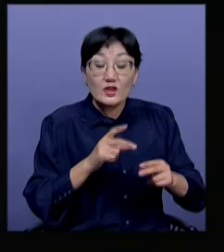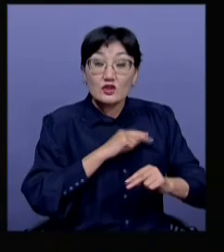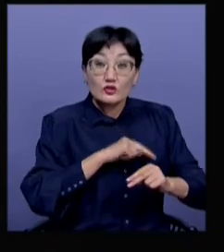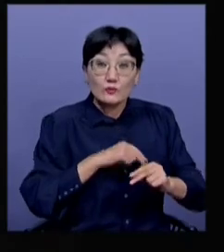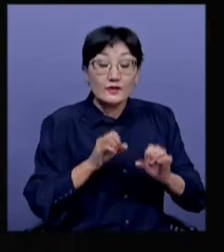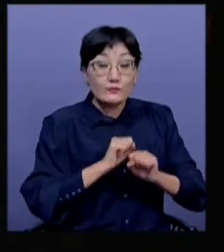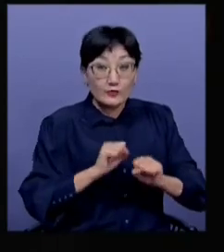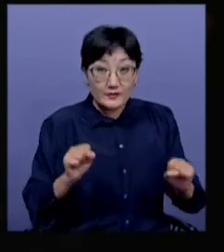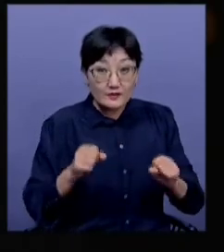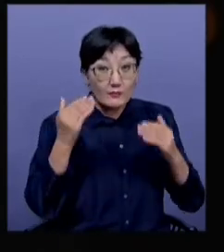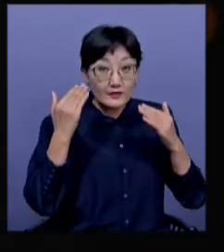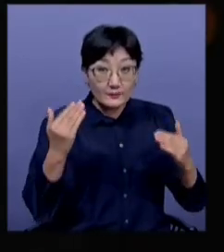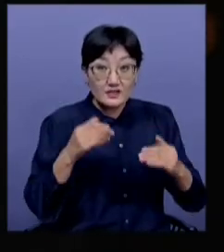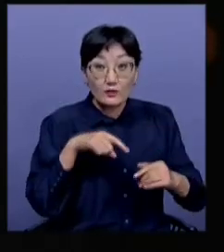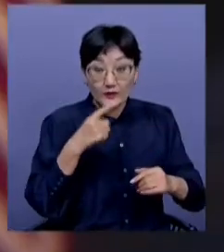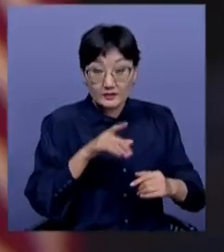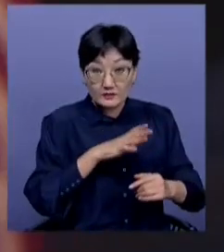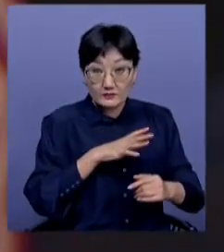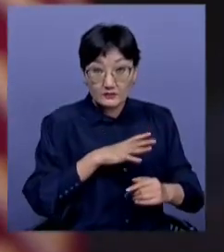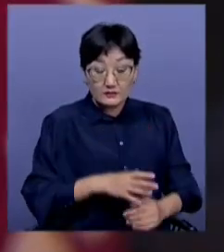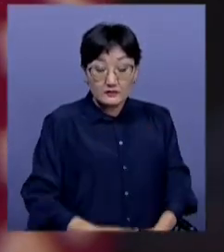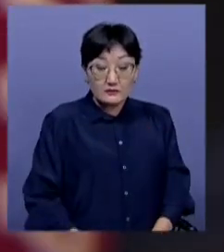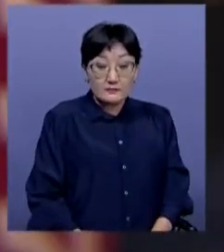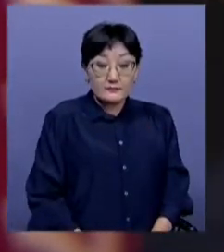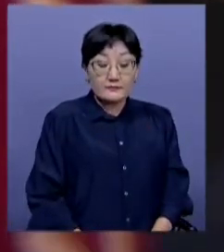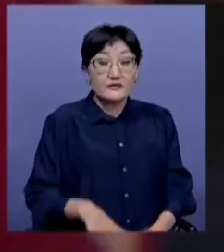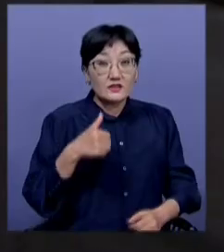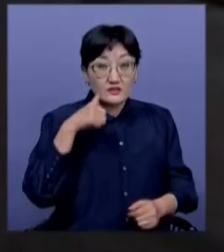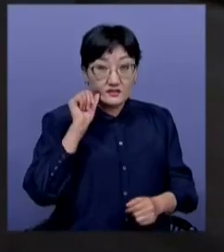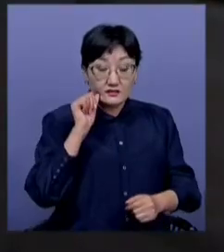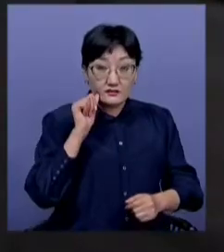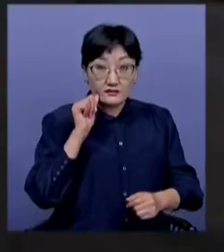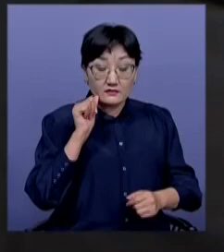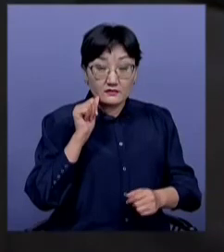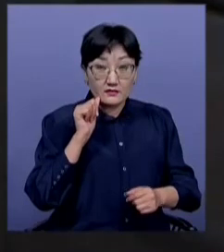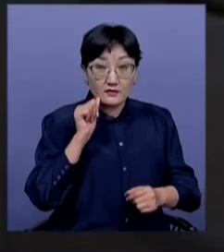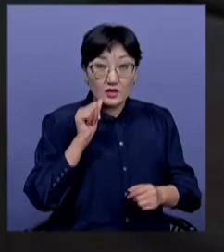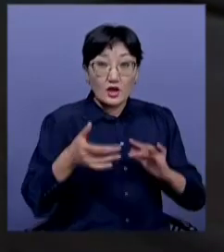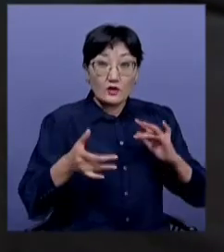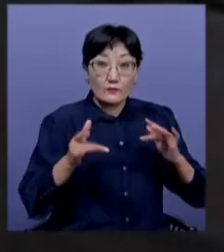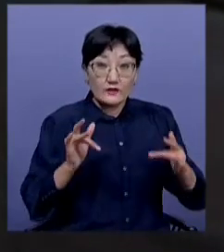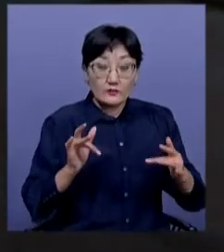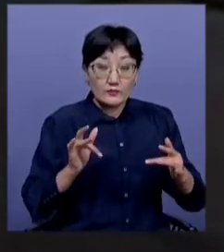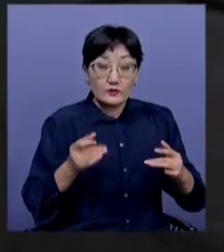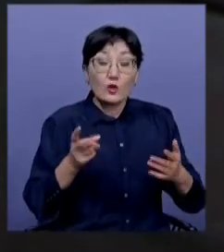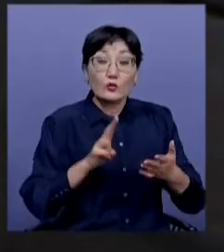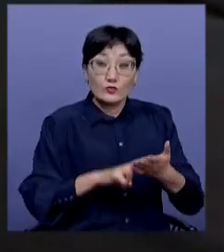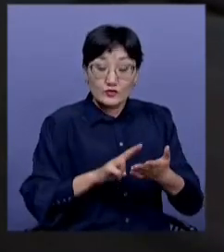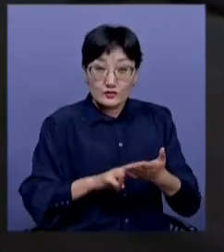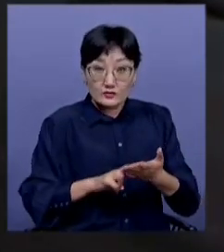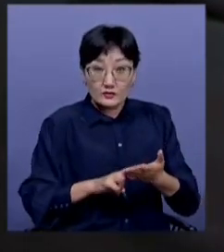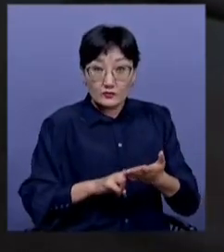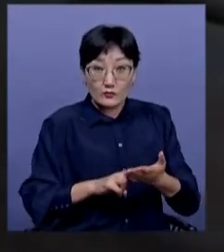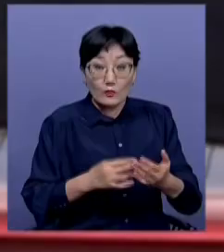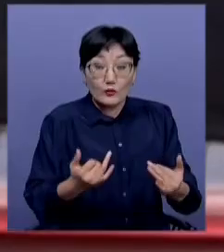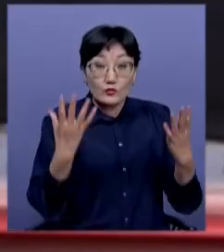істеуге болмайтынын білмедік деп ақталды. Кеше ғана интернет қос бандарене болып, бүгін ғана